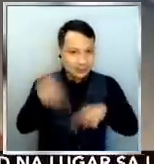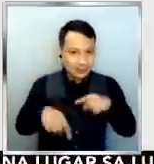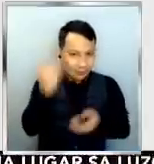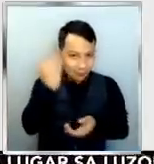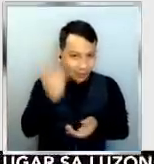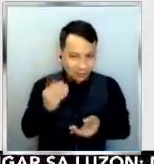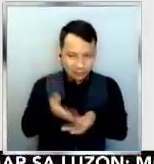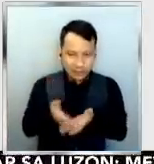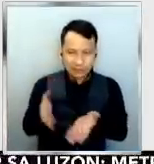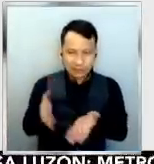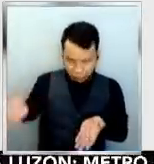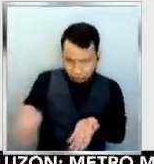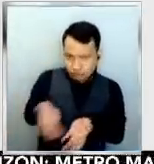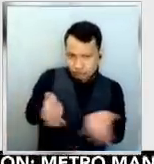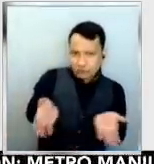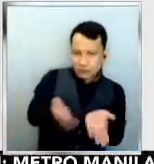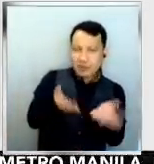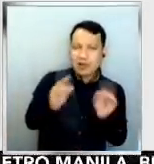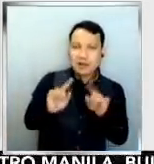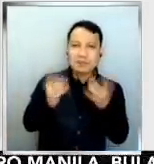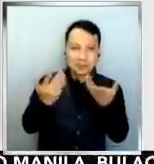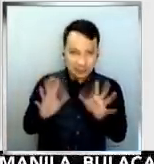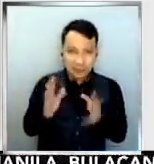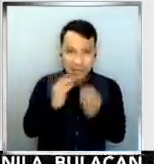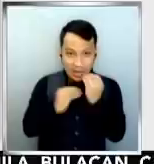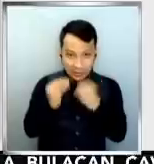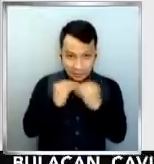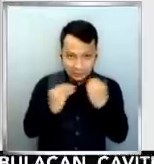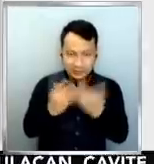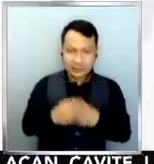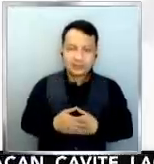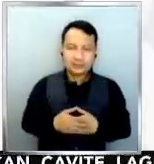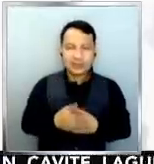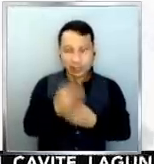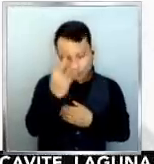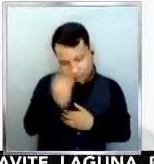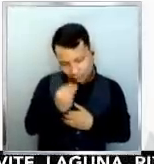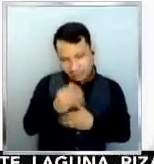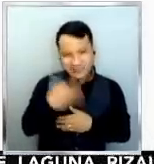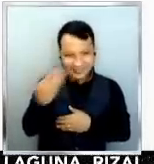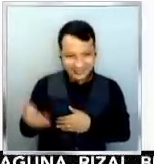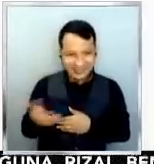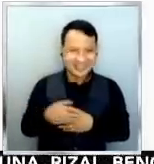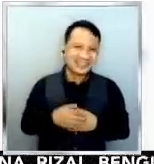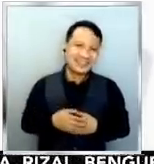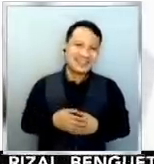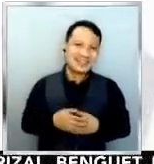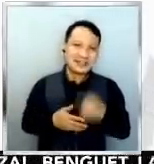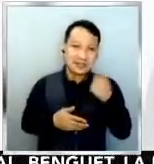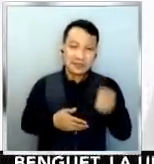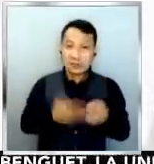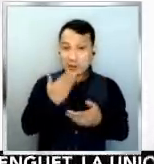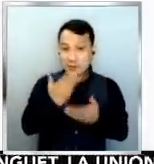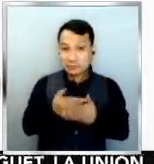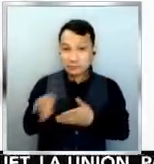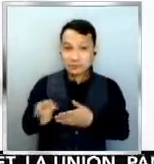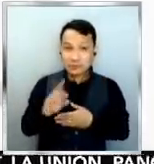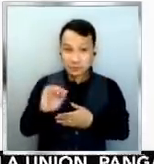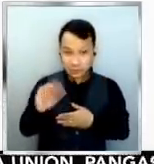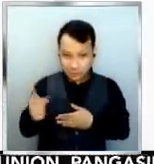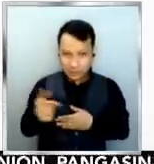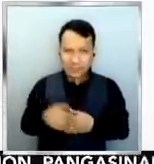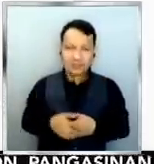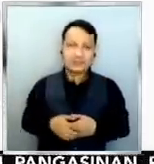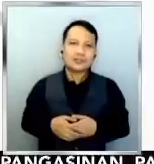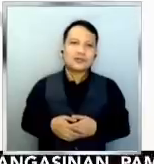siya. At pagkakain, Shesta syempre ang next. At dahil good doggos naman sila, minsan ay pumapayag si